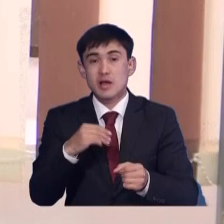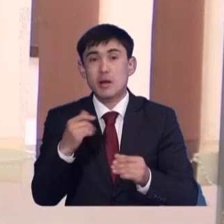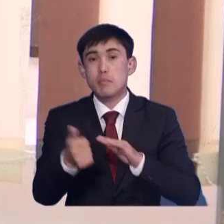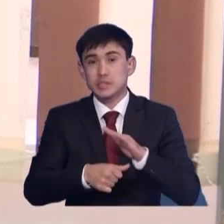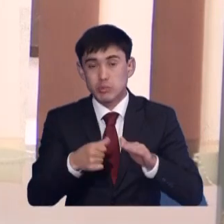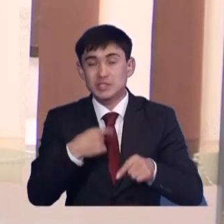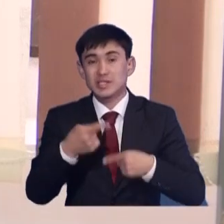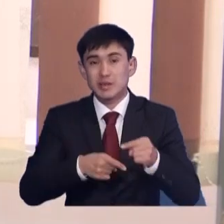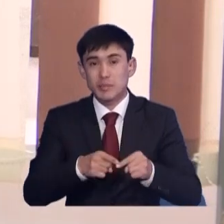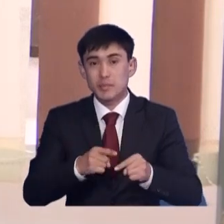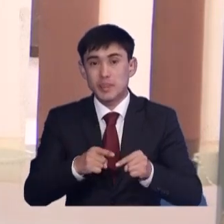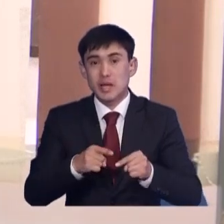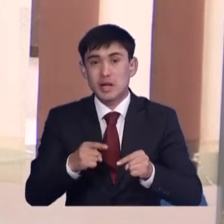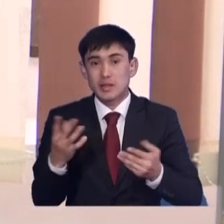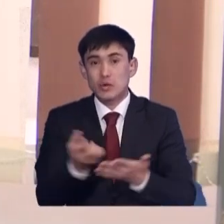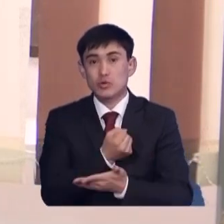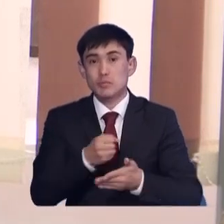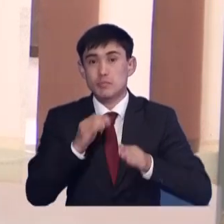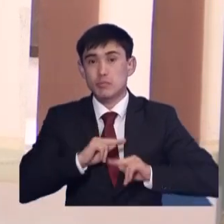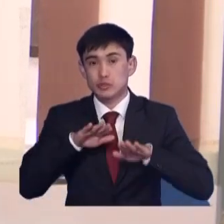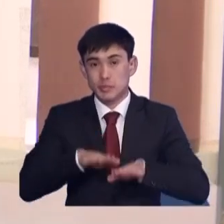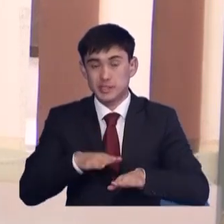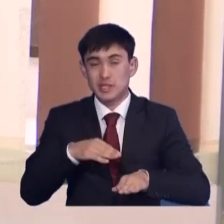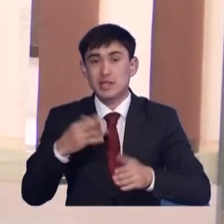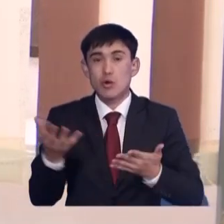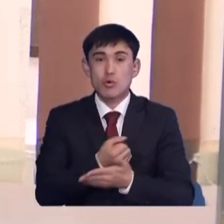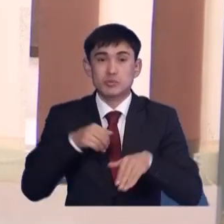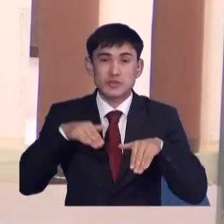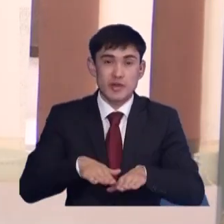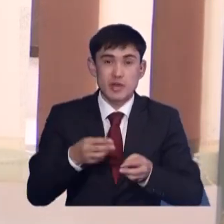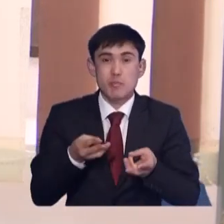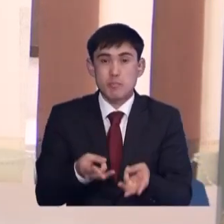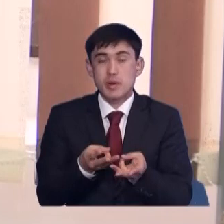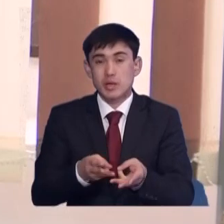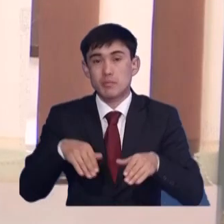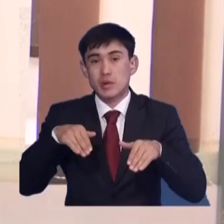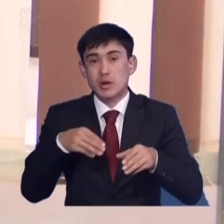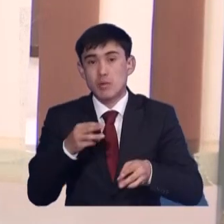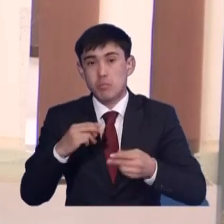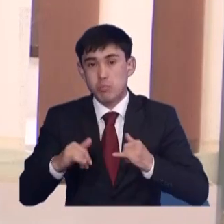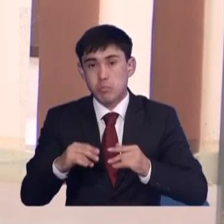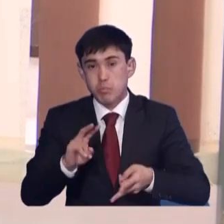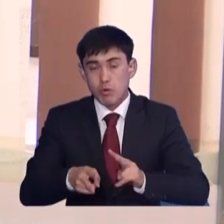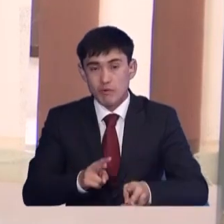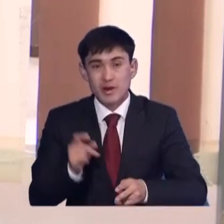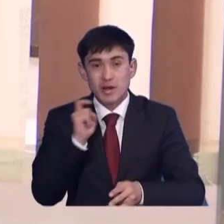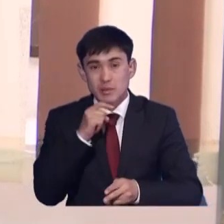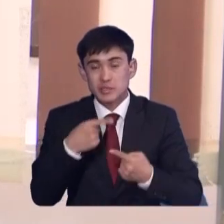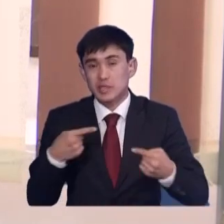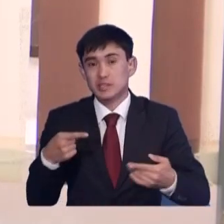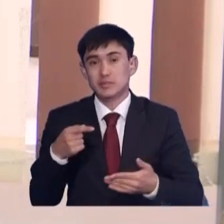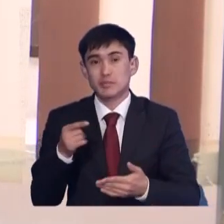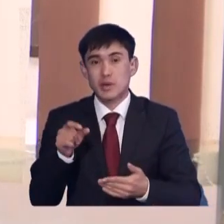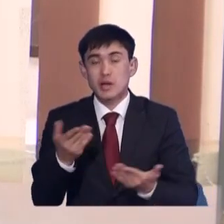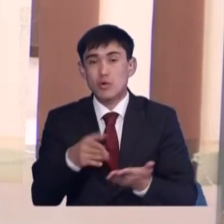безработного, затем мы подбираем для него вакансии. Находим работу швеем, пекарем, поваром, кондитером, бухгалтером, экономистом и так далее. На